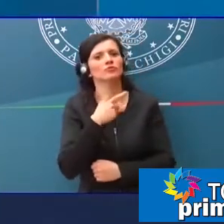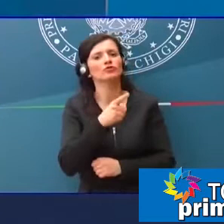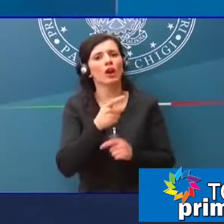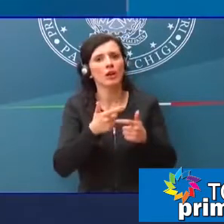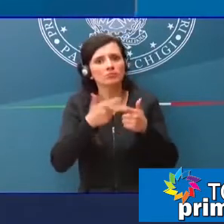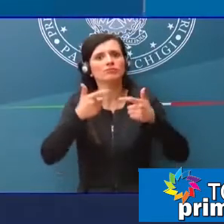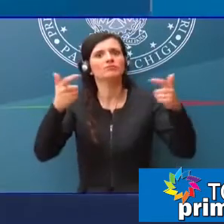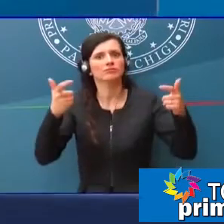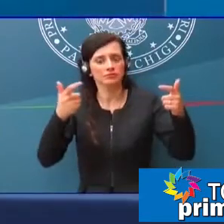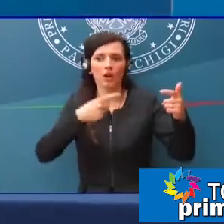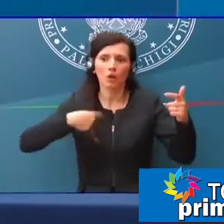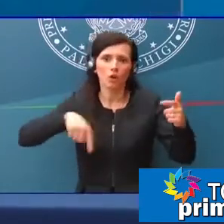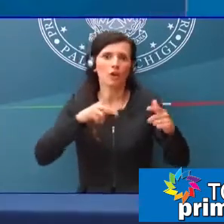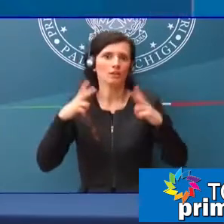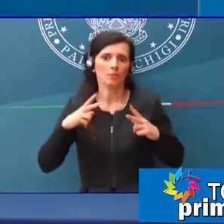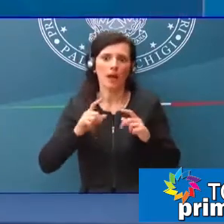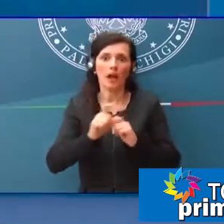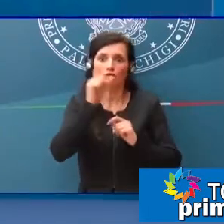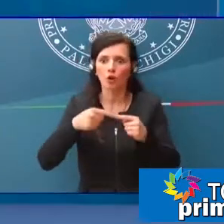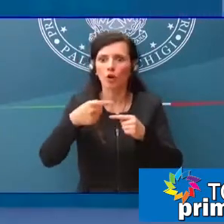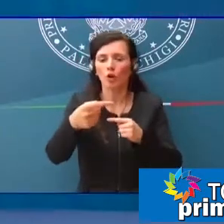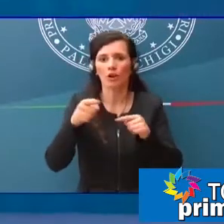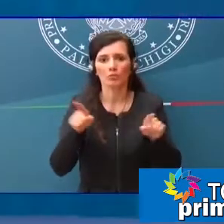ci auguriamo possa ancora avvenire nei prossimi giorni.